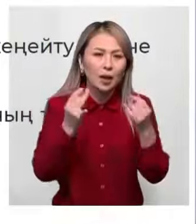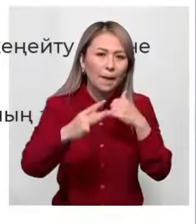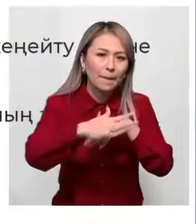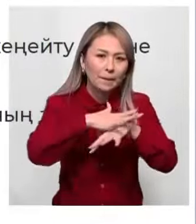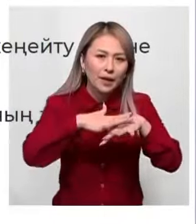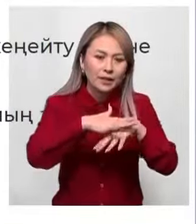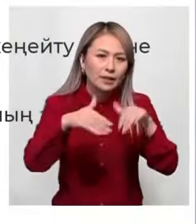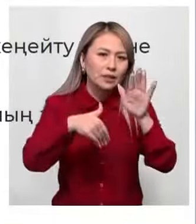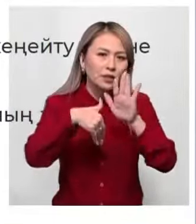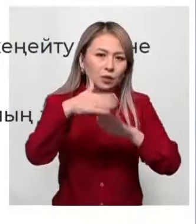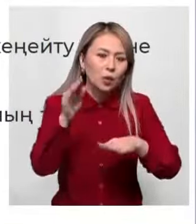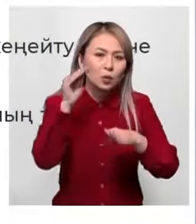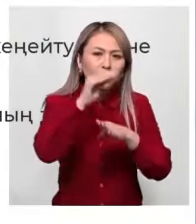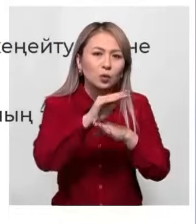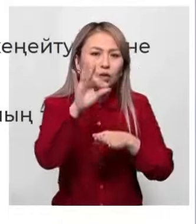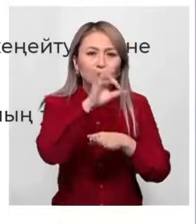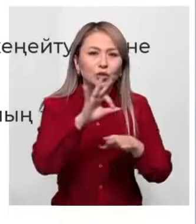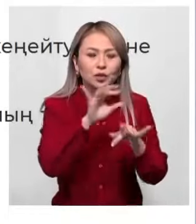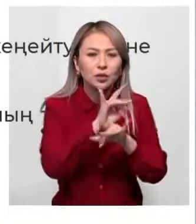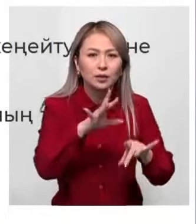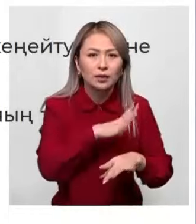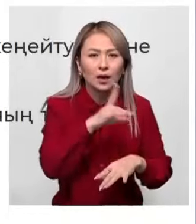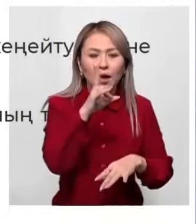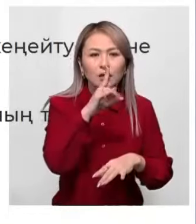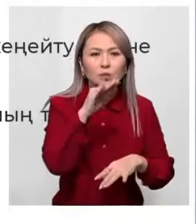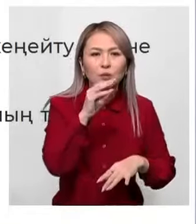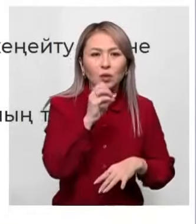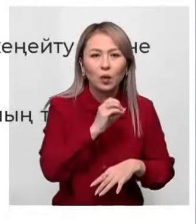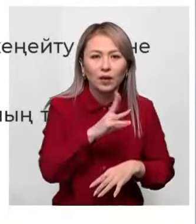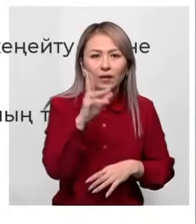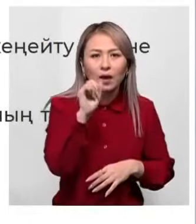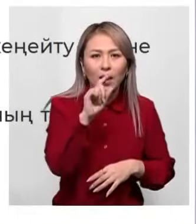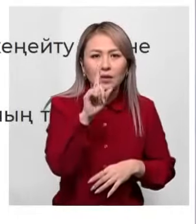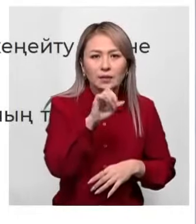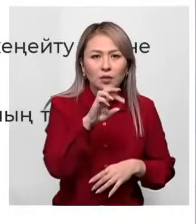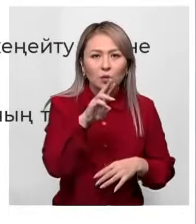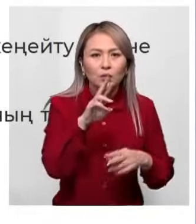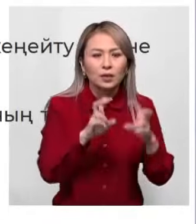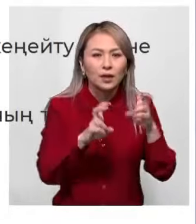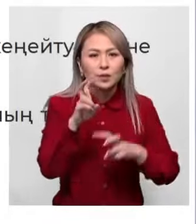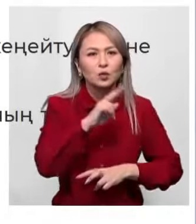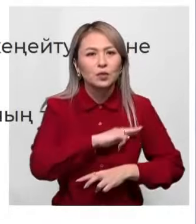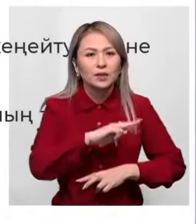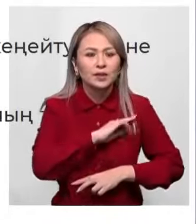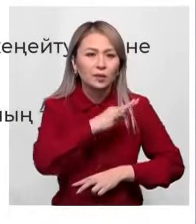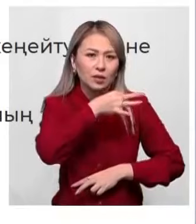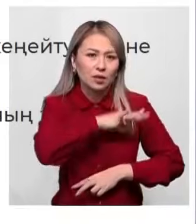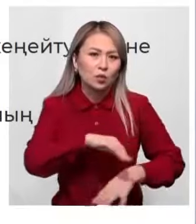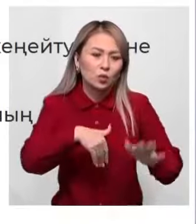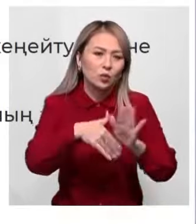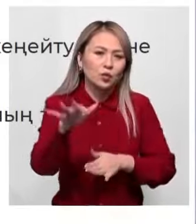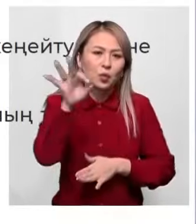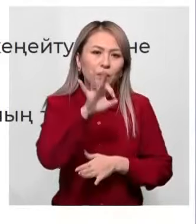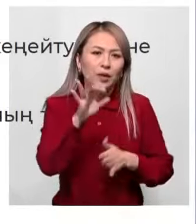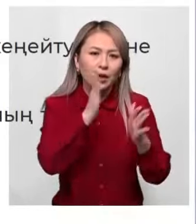минералдық шикізаттық базаны кеңейту және толықтыру жайы айтылды. Қасым Жомарт Тоқаев қазатом өнеркәсіп жұмысының тиімділігін